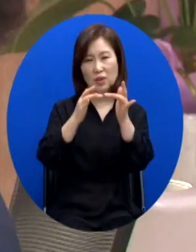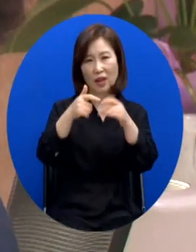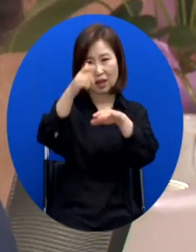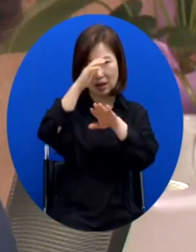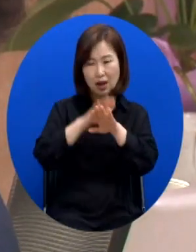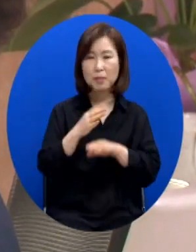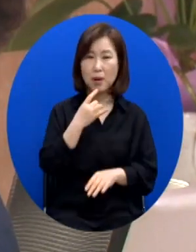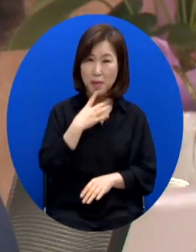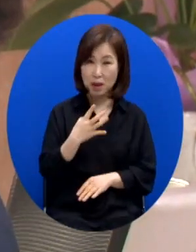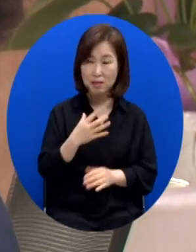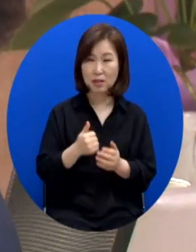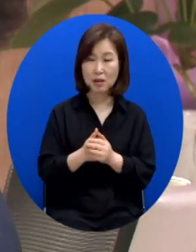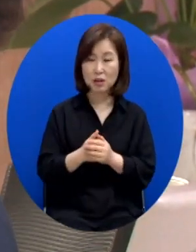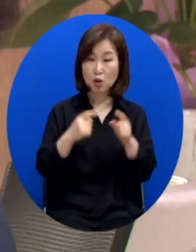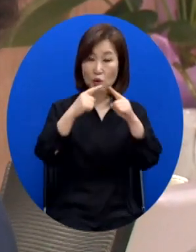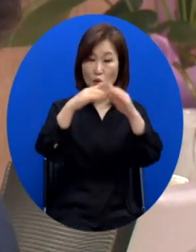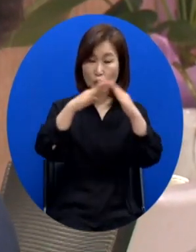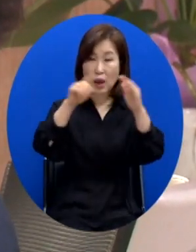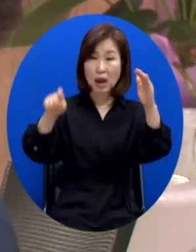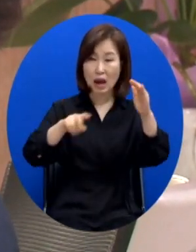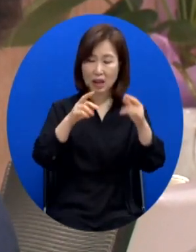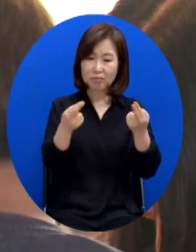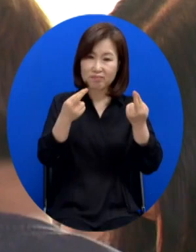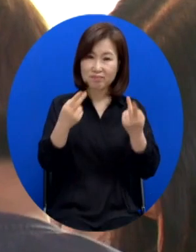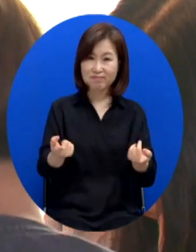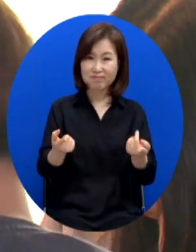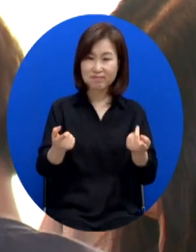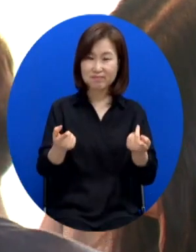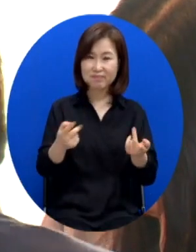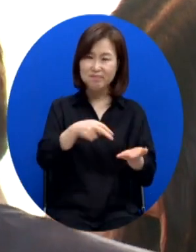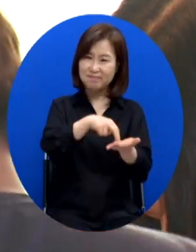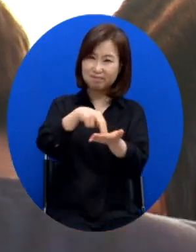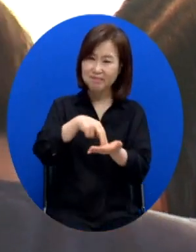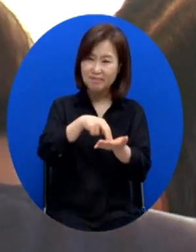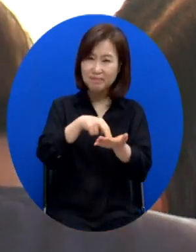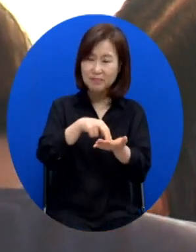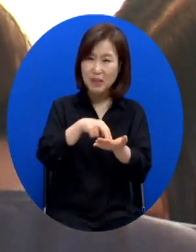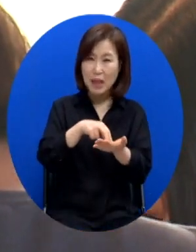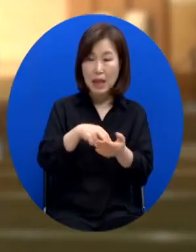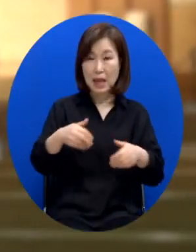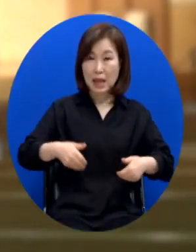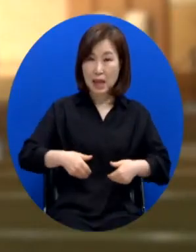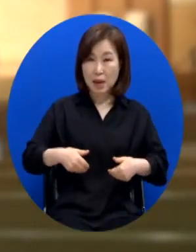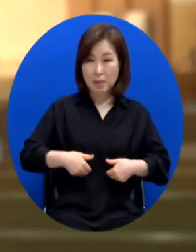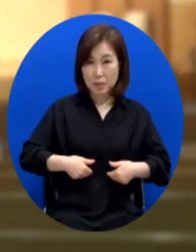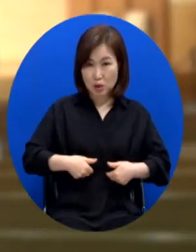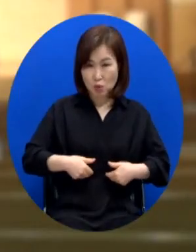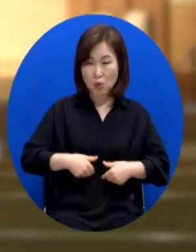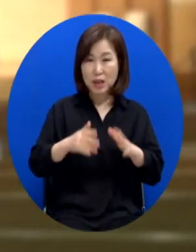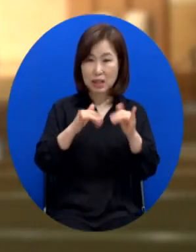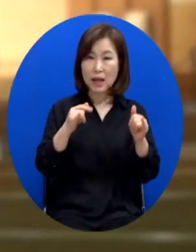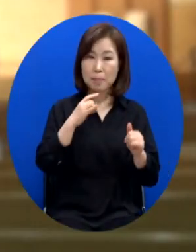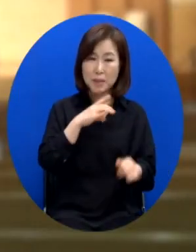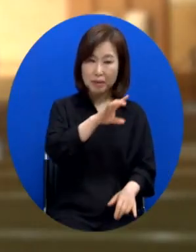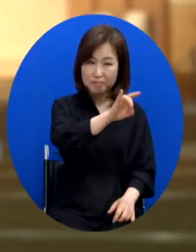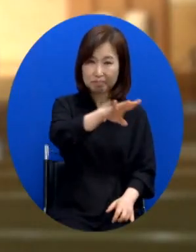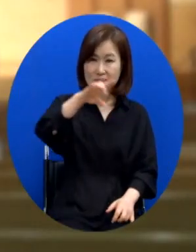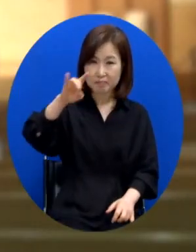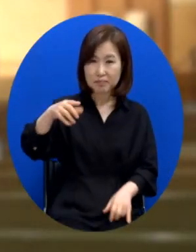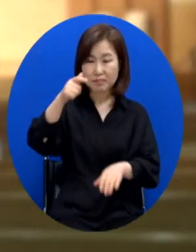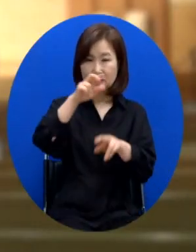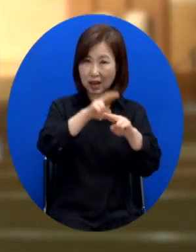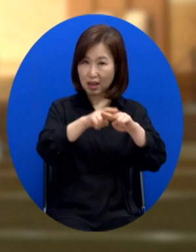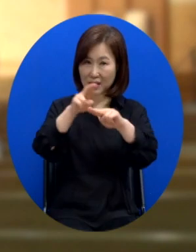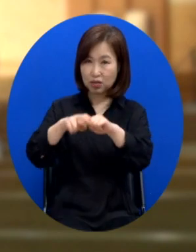이미 정막감만 감돌고요. 텅 빈 예배당엔 목회자를 비롯해 예배 필수 인원만 띄엄띄엄 앉아 예배를 드리고 있습니다.